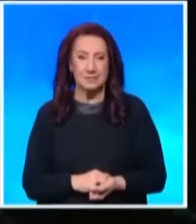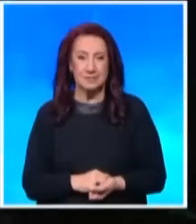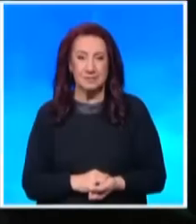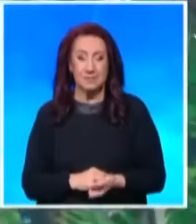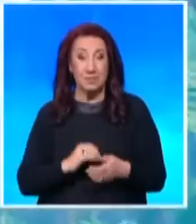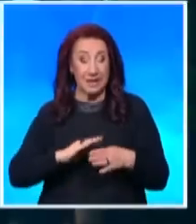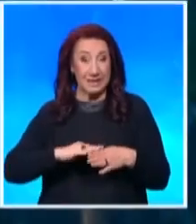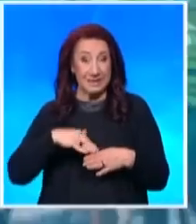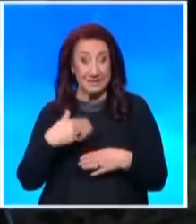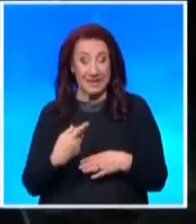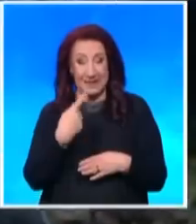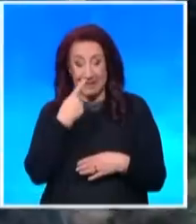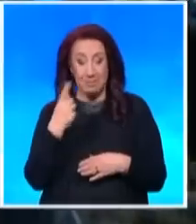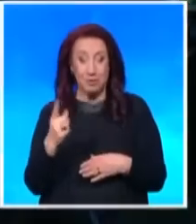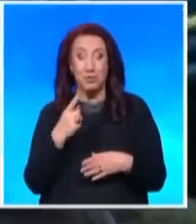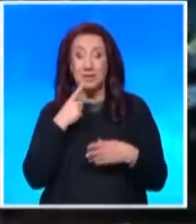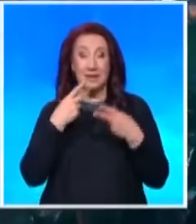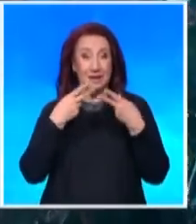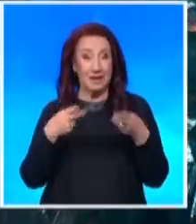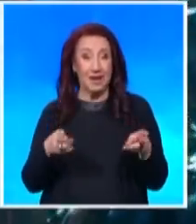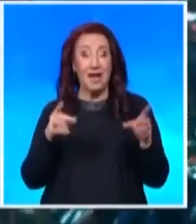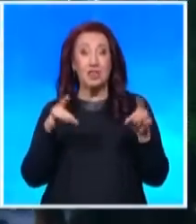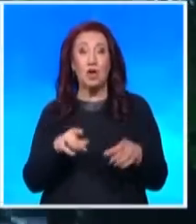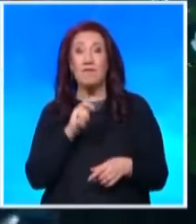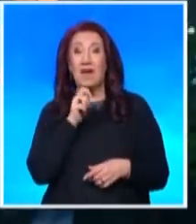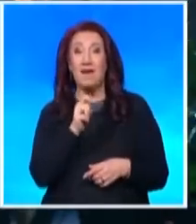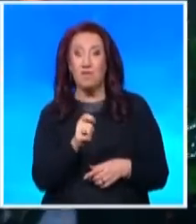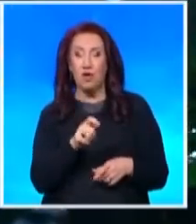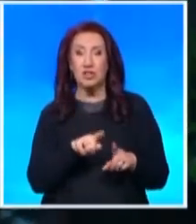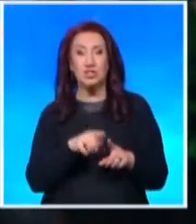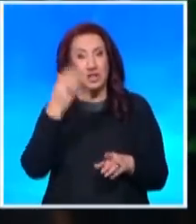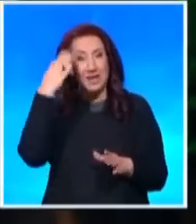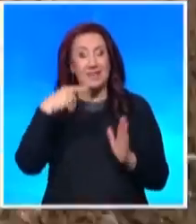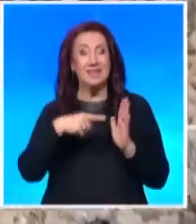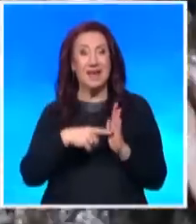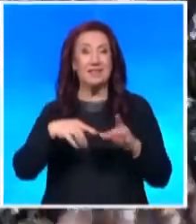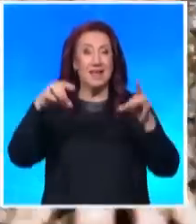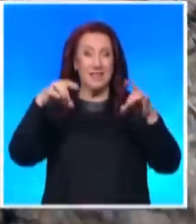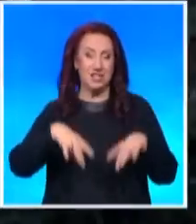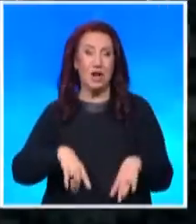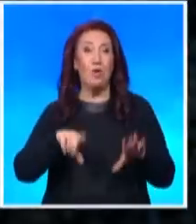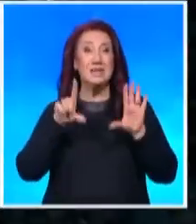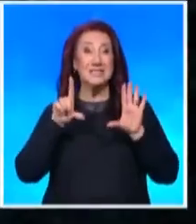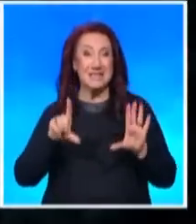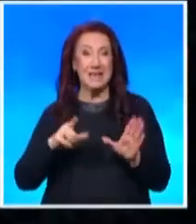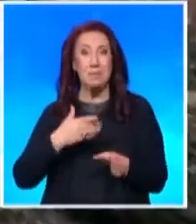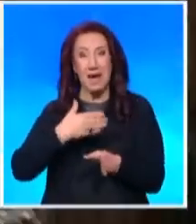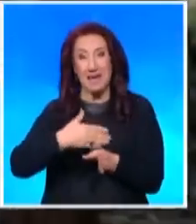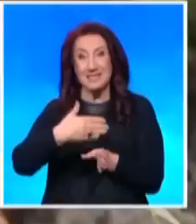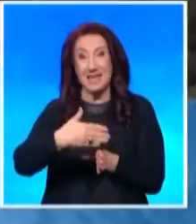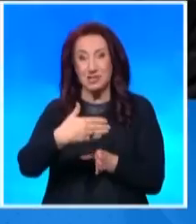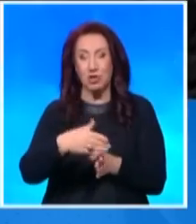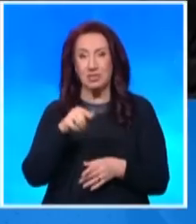След минути разкриваме новия водещ и датата за началото на 7-я сезон на Survivor.